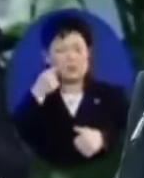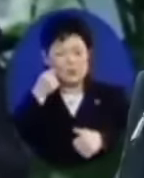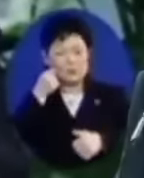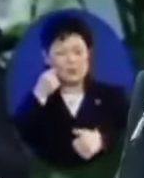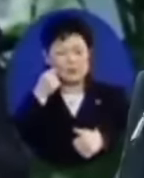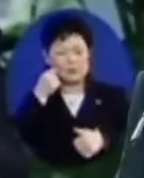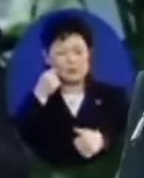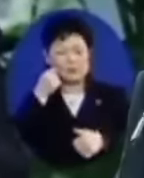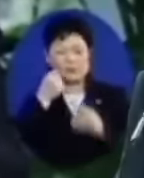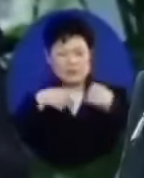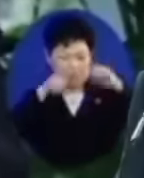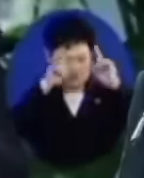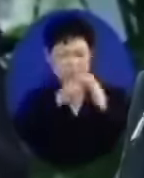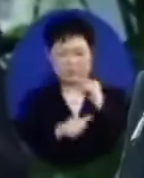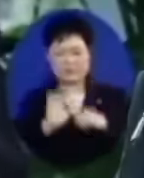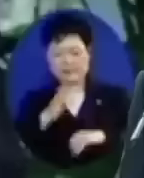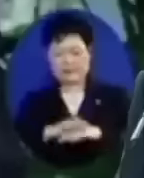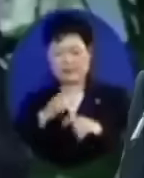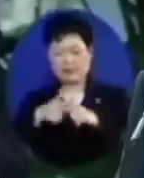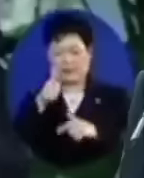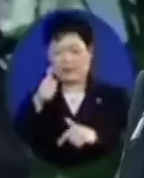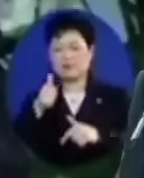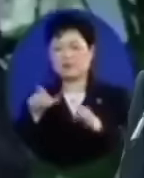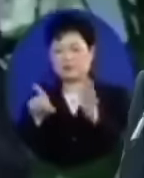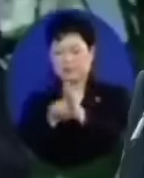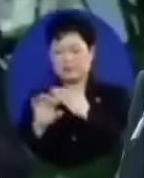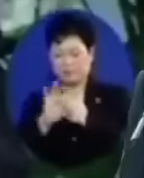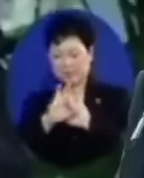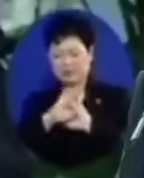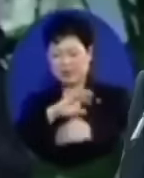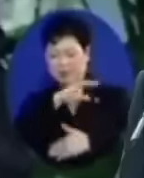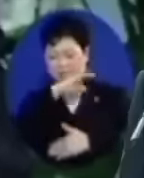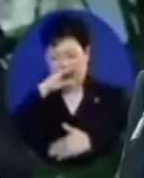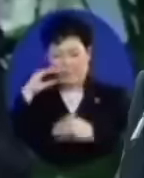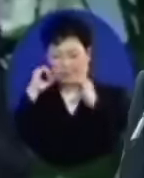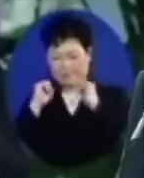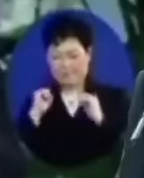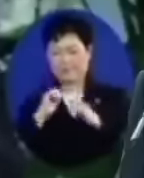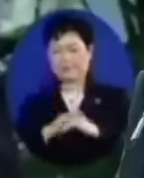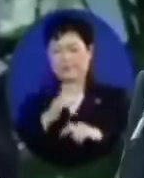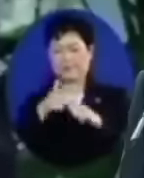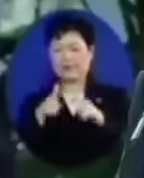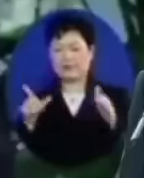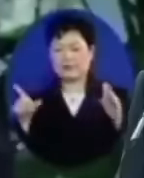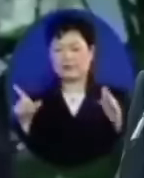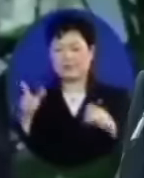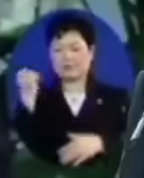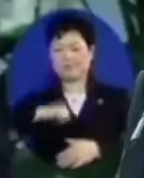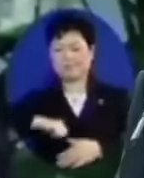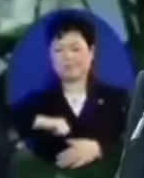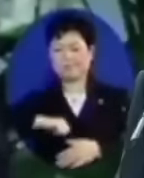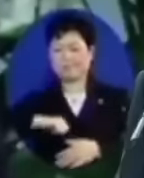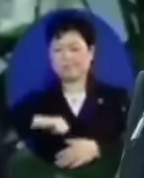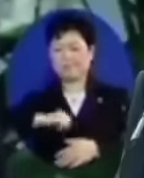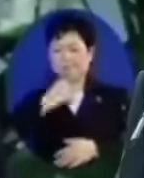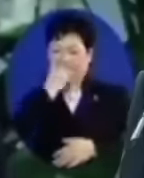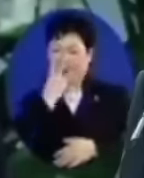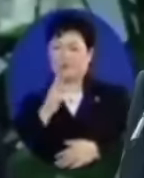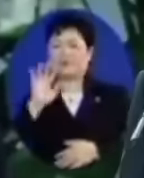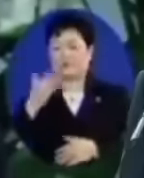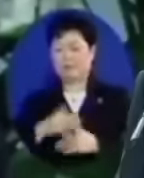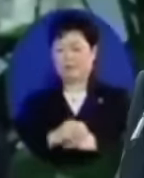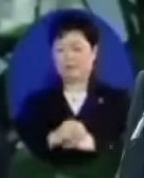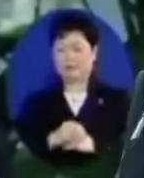마는 것입니다. 예수를 받아들이면 올바르게 익게 되고 예수를 거역하면 썩어져 버리고 마는